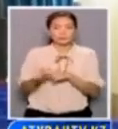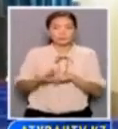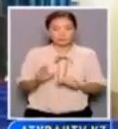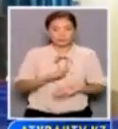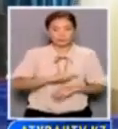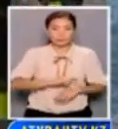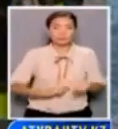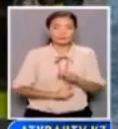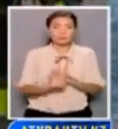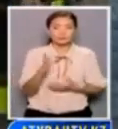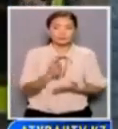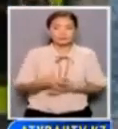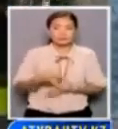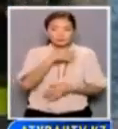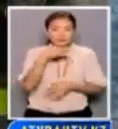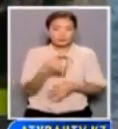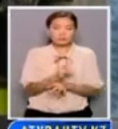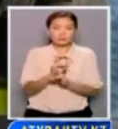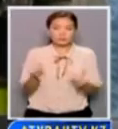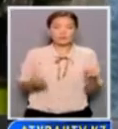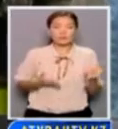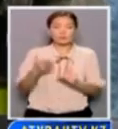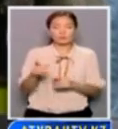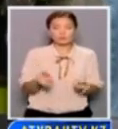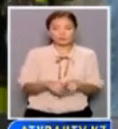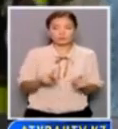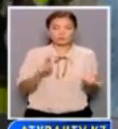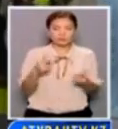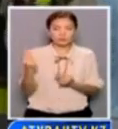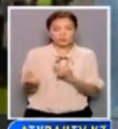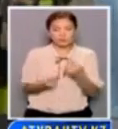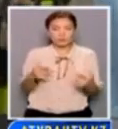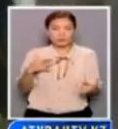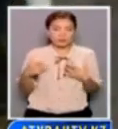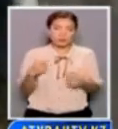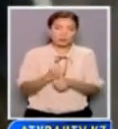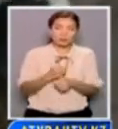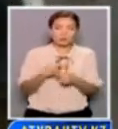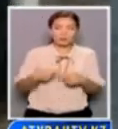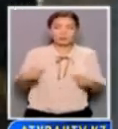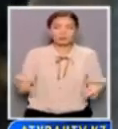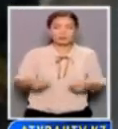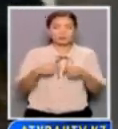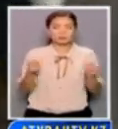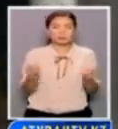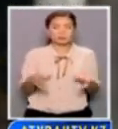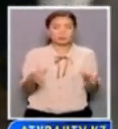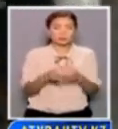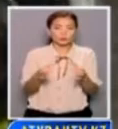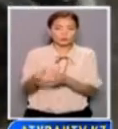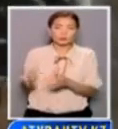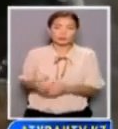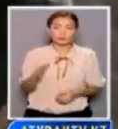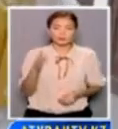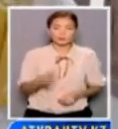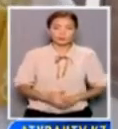жұмысын бастап үлгерді. Мекеме жауаптылардың айтуынша алдағы уақытта бейнелеу, драма, қолөнер секілді өзге де арнайы сабақтар оқушыларды